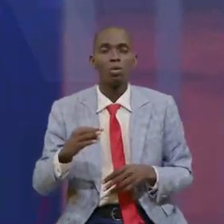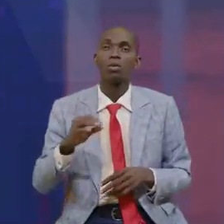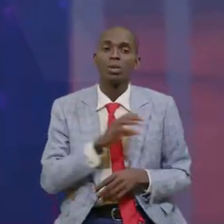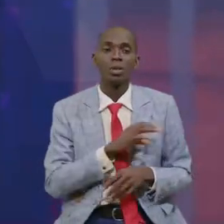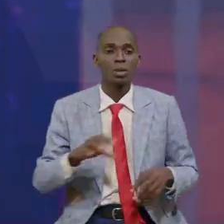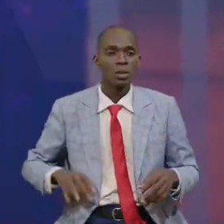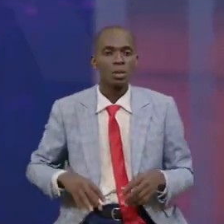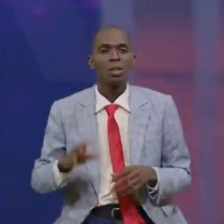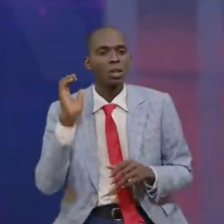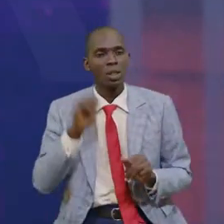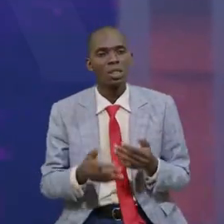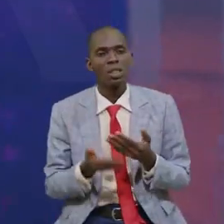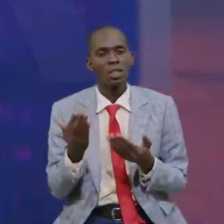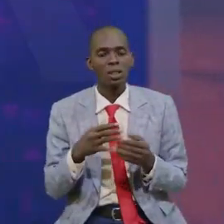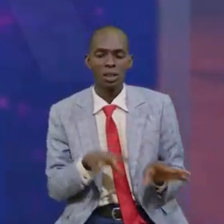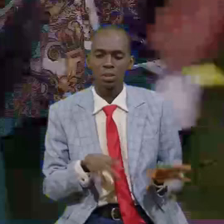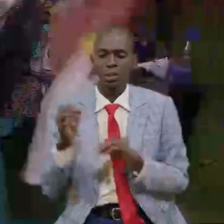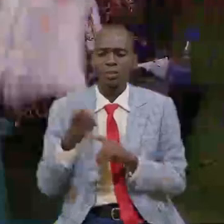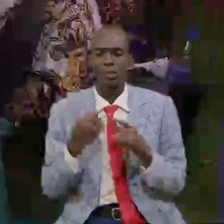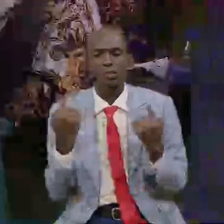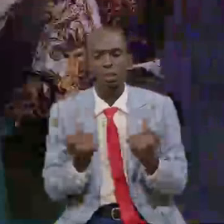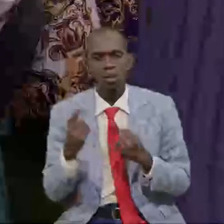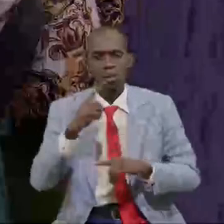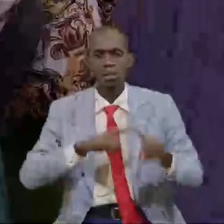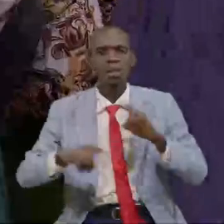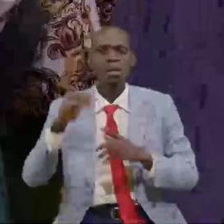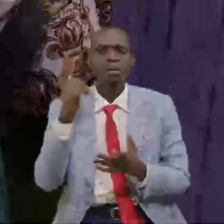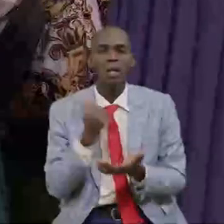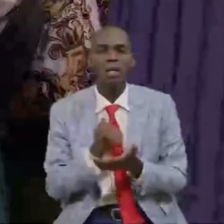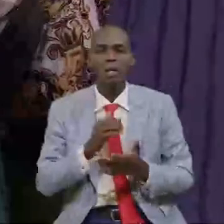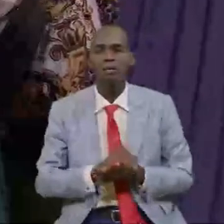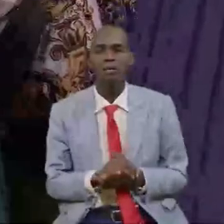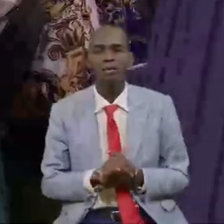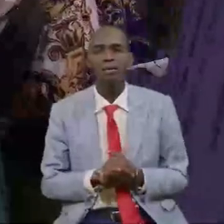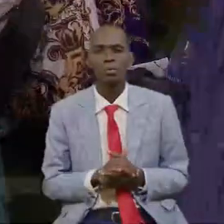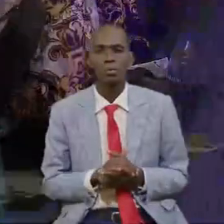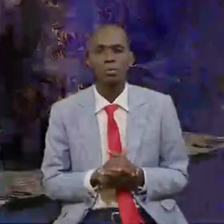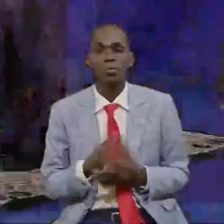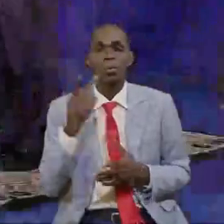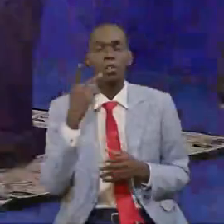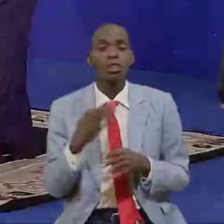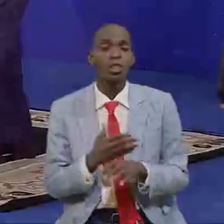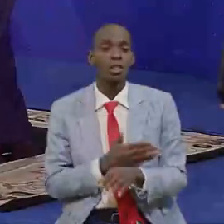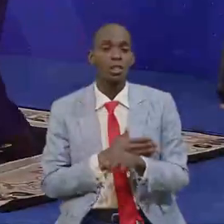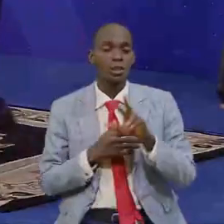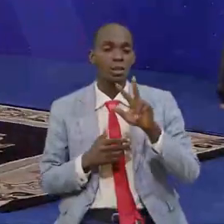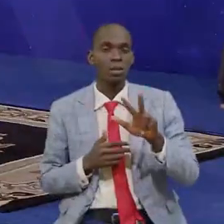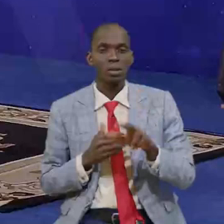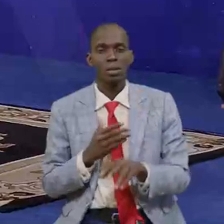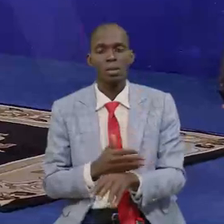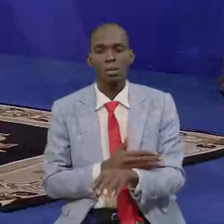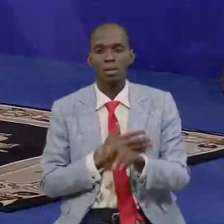l'iniquité. Et quelqu'un crie Amen. Troisième élément maintenant,